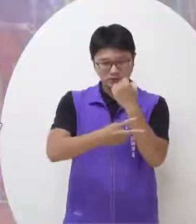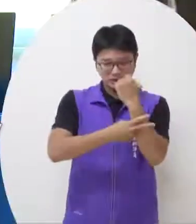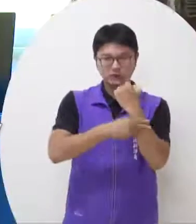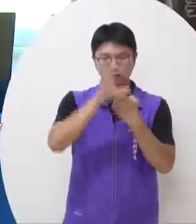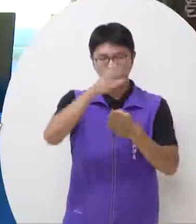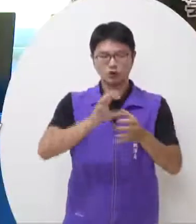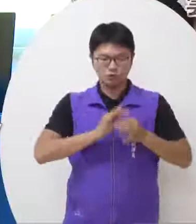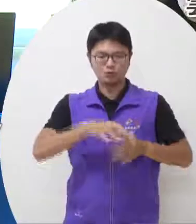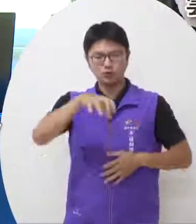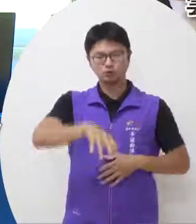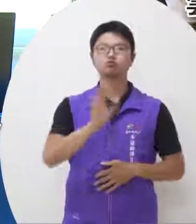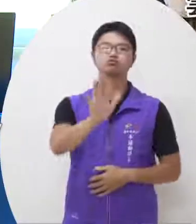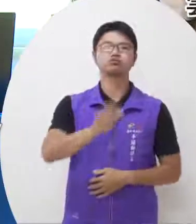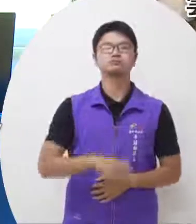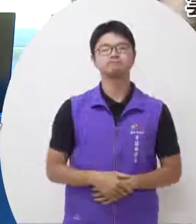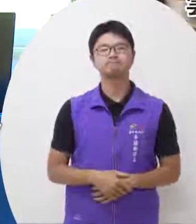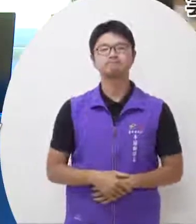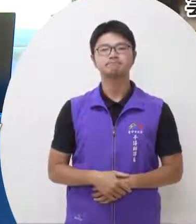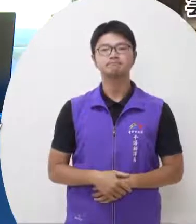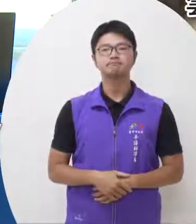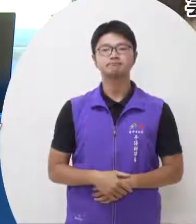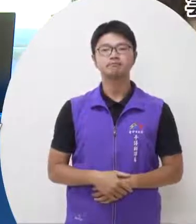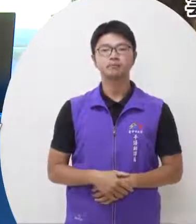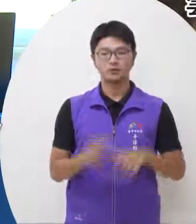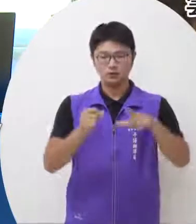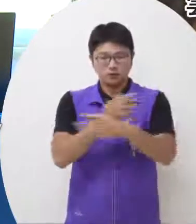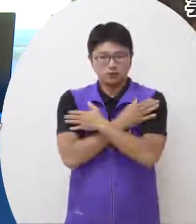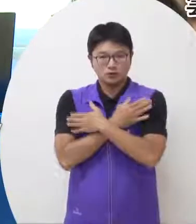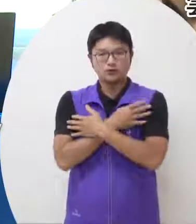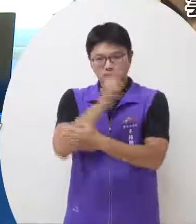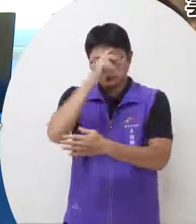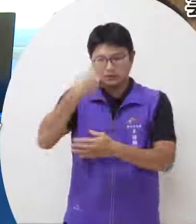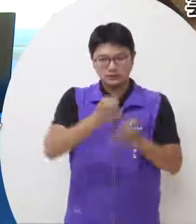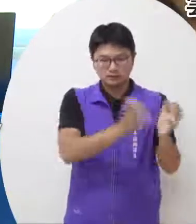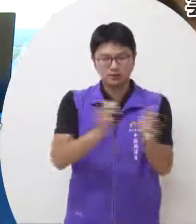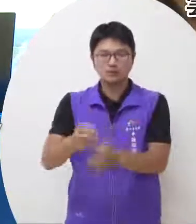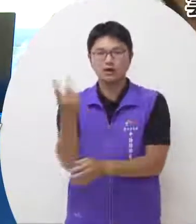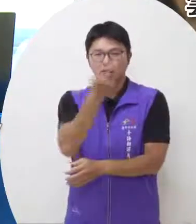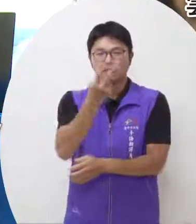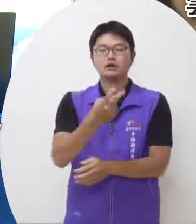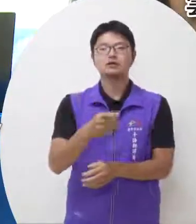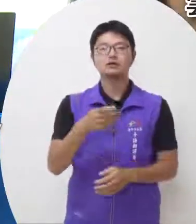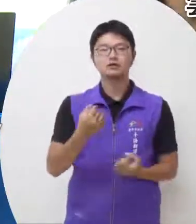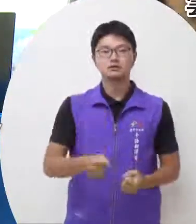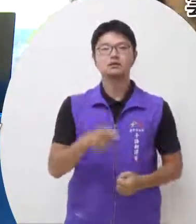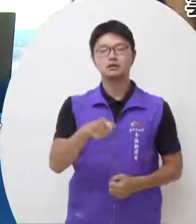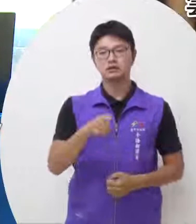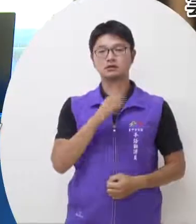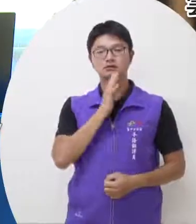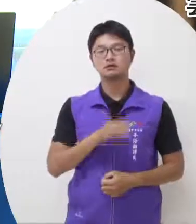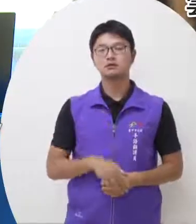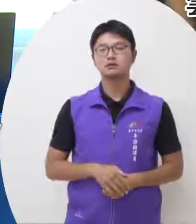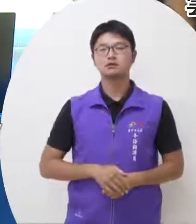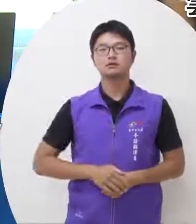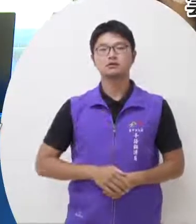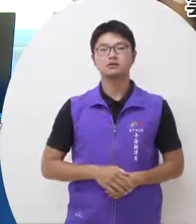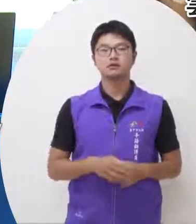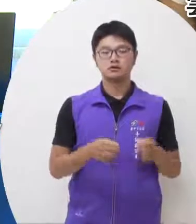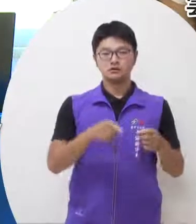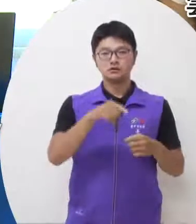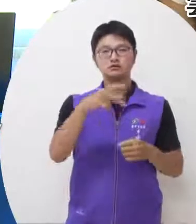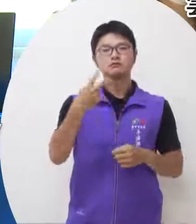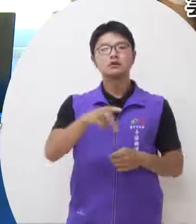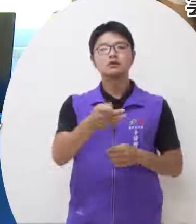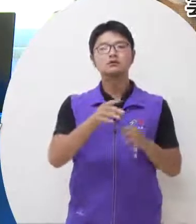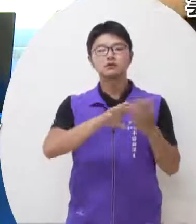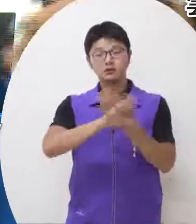标那另外就是在公拓的部分能够增设2处，在和安里跟彭城里那市长上任之后当